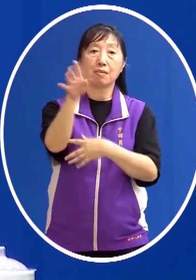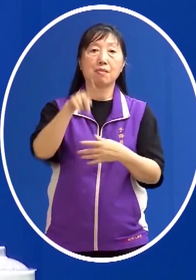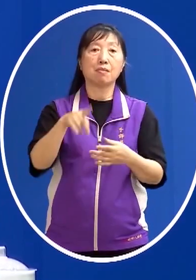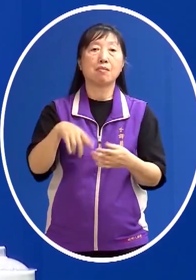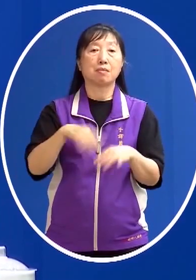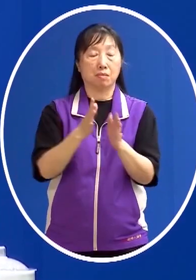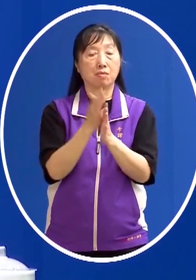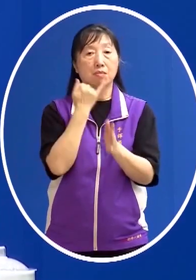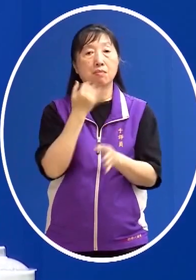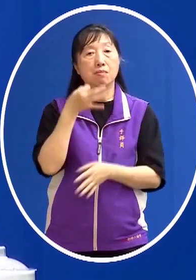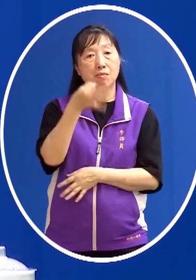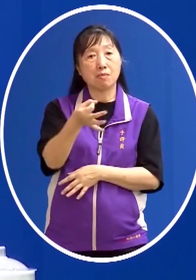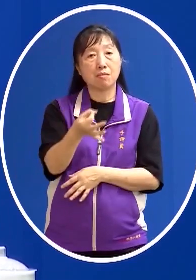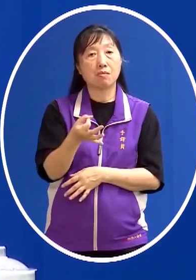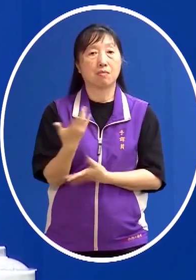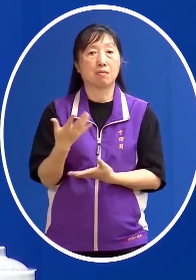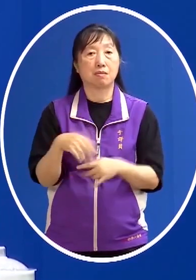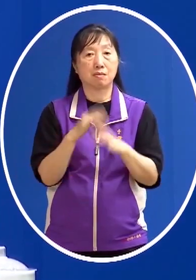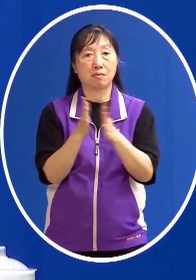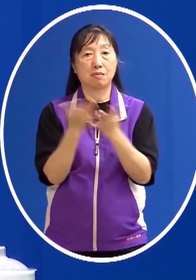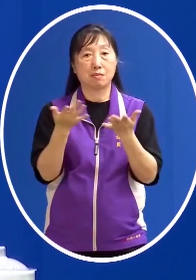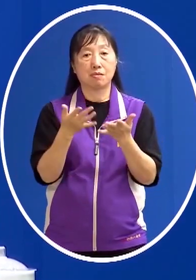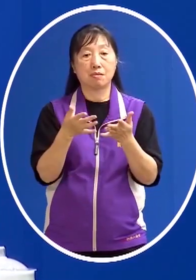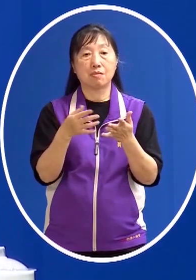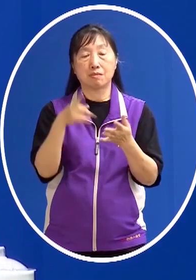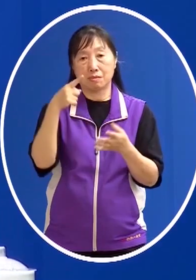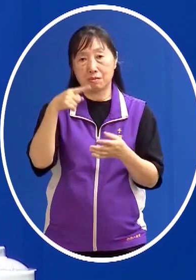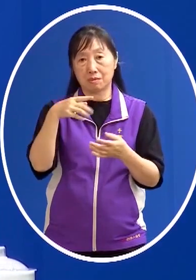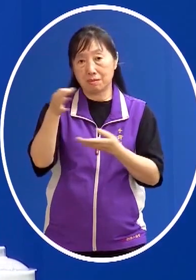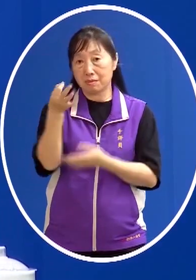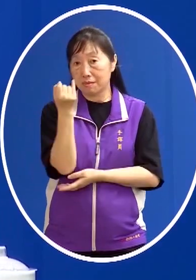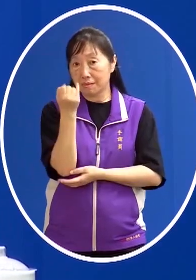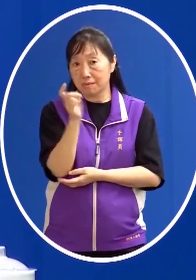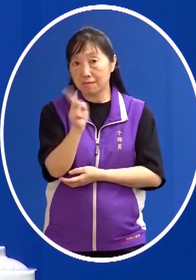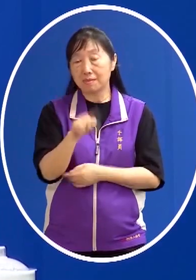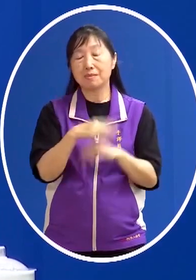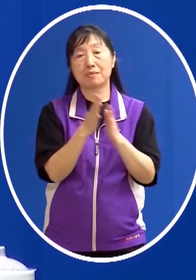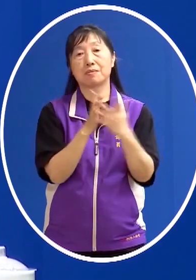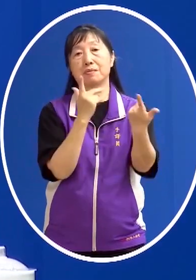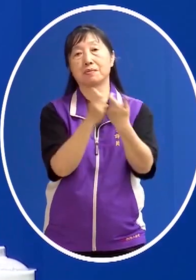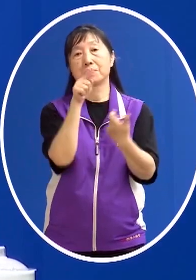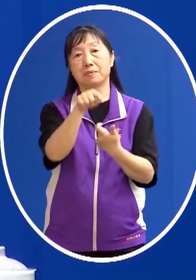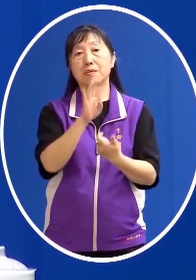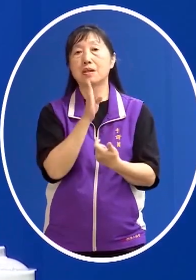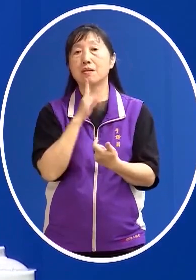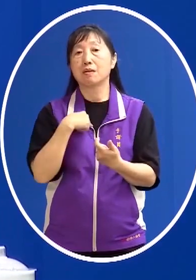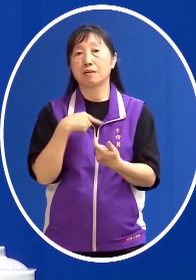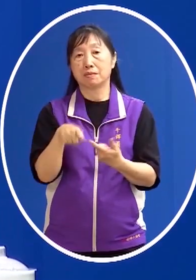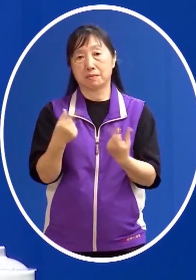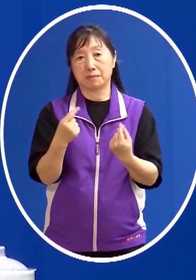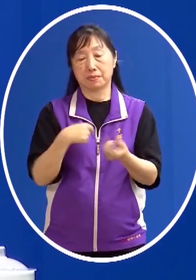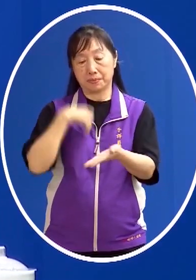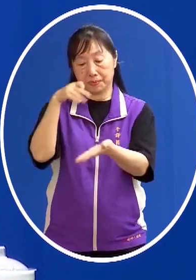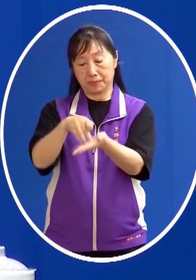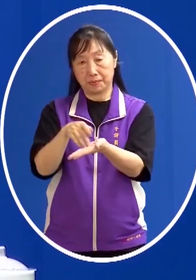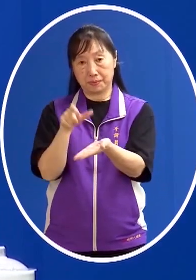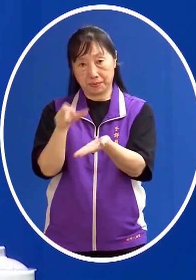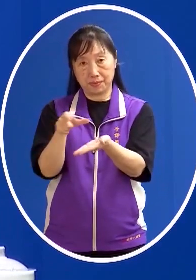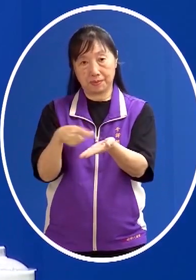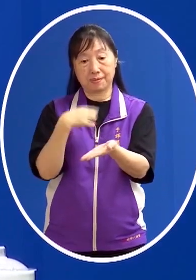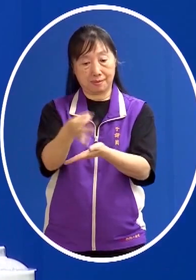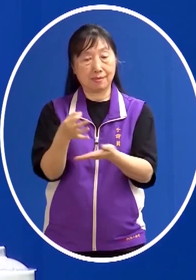口罩，价格也会回归市场机制，但是我们暂时还是维持实名制的购